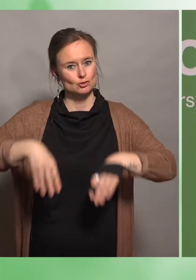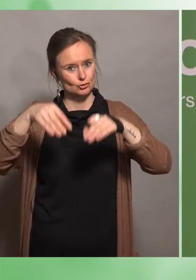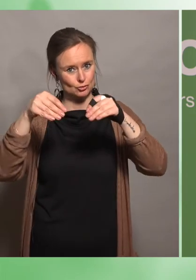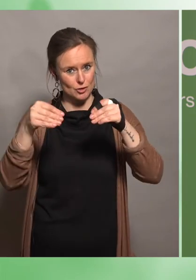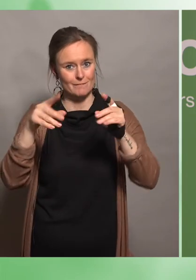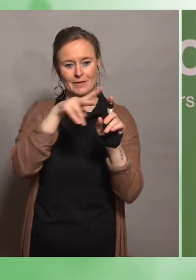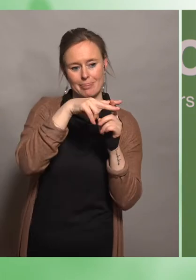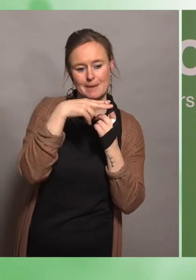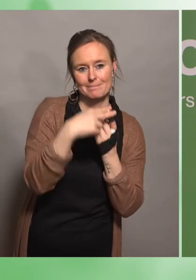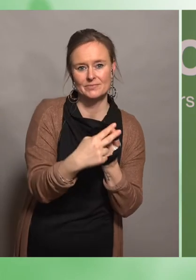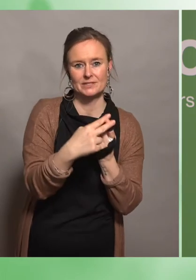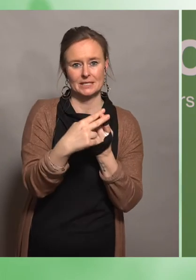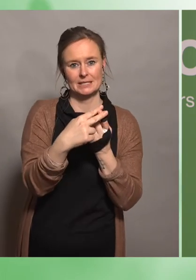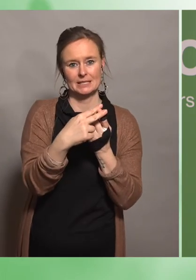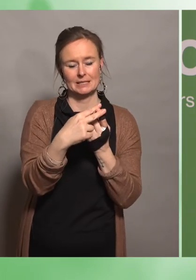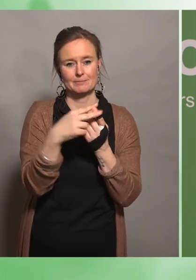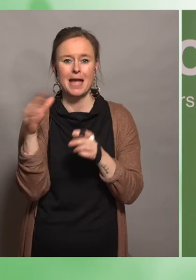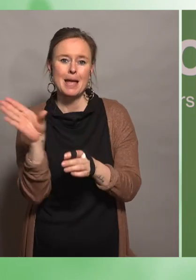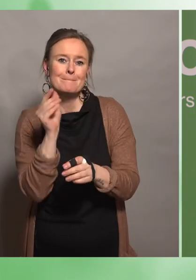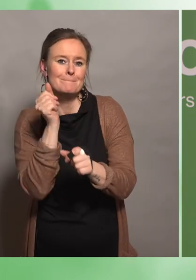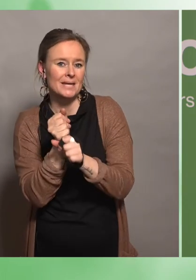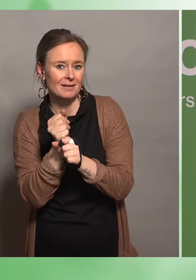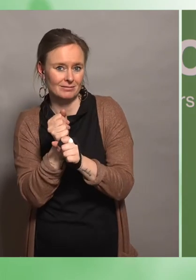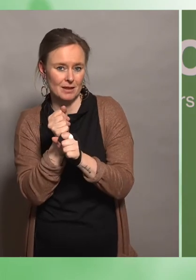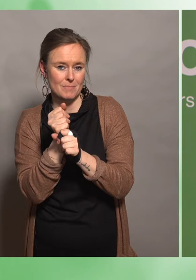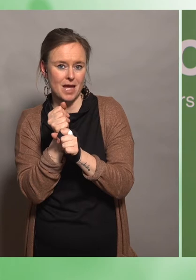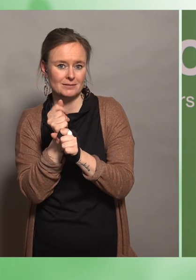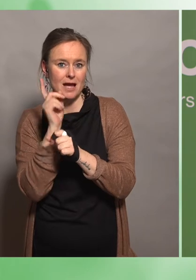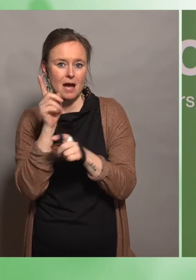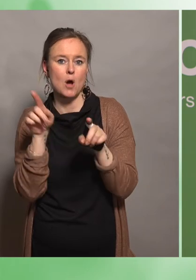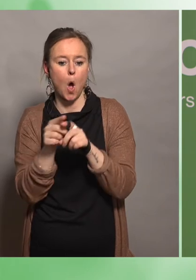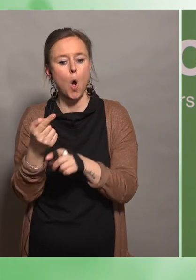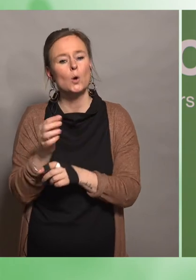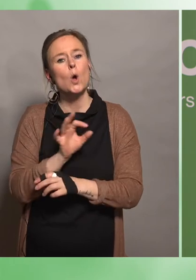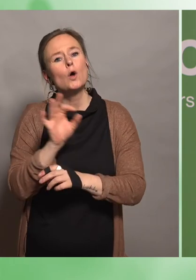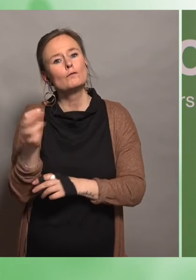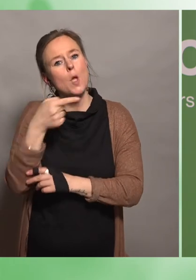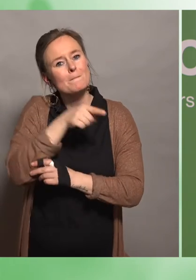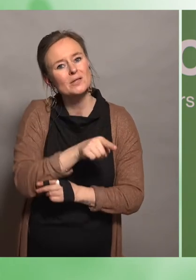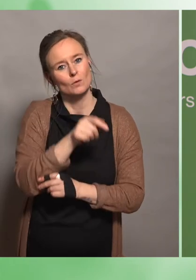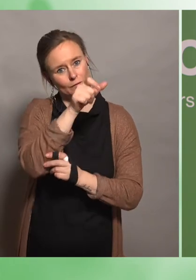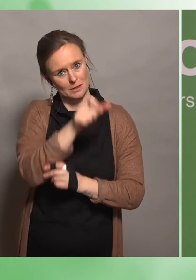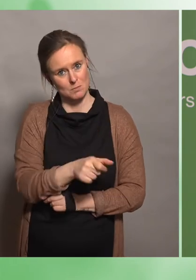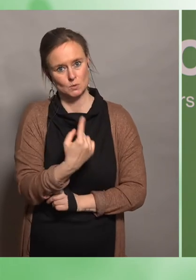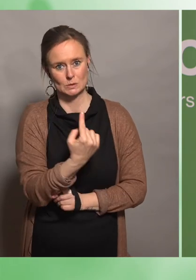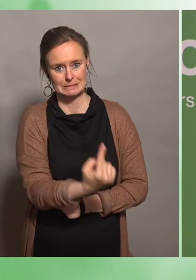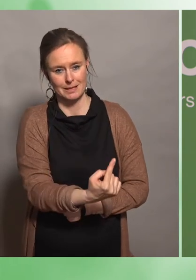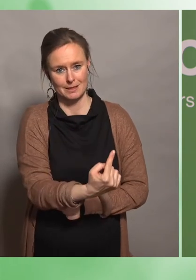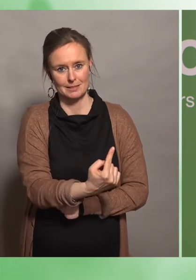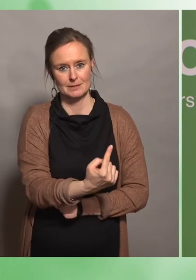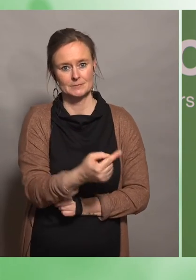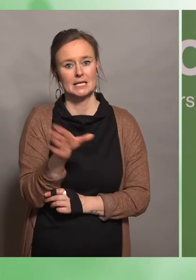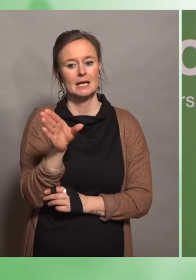Team, in der Belegschaft des Betriebes, aber auch für die betroffene Person an sich, damit eben, und das